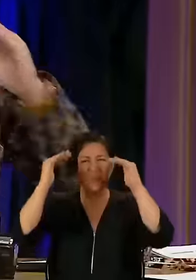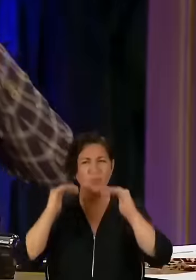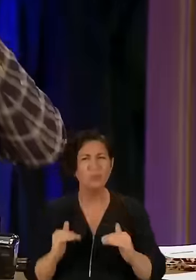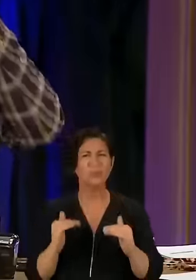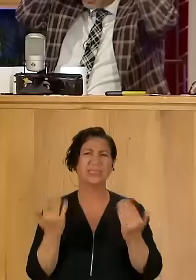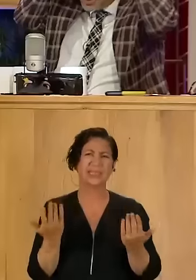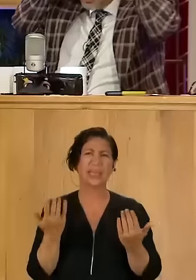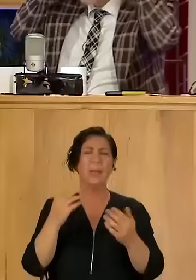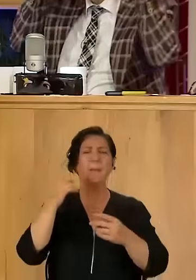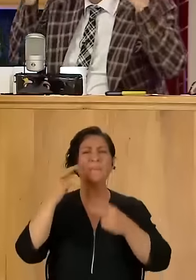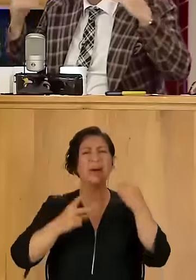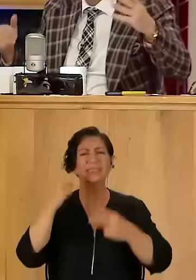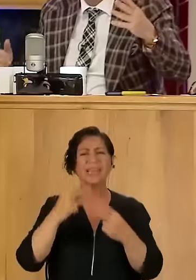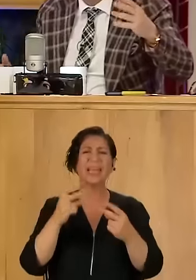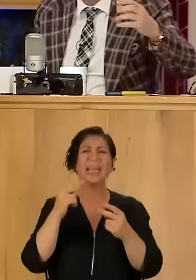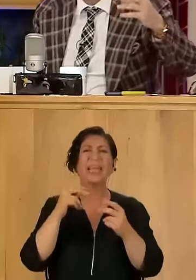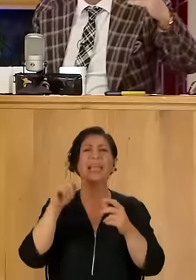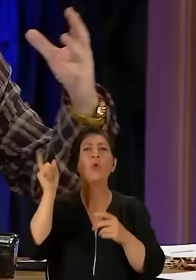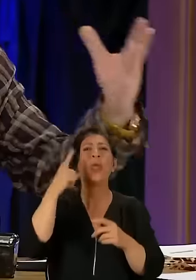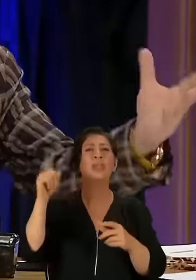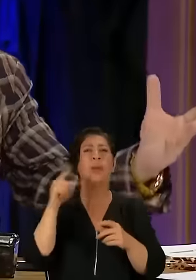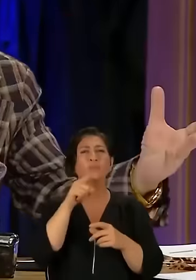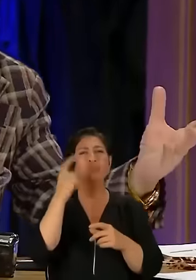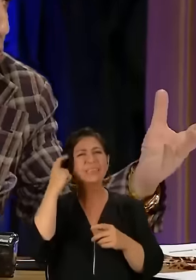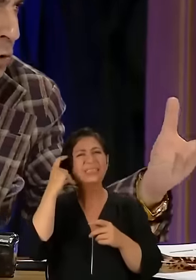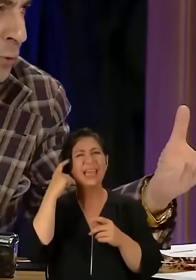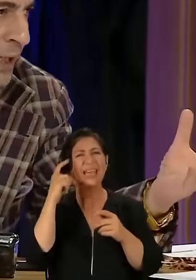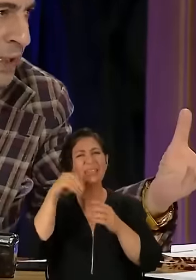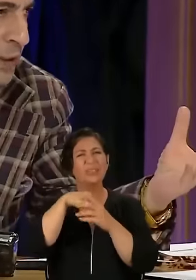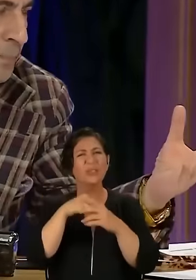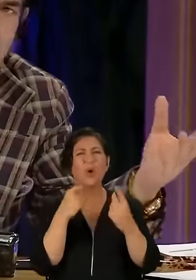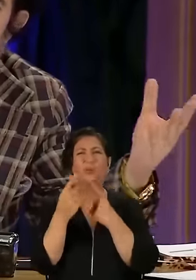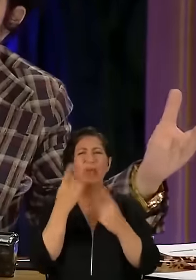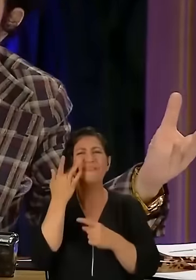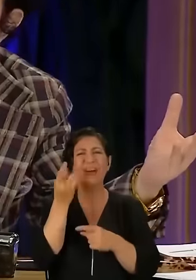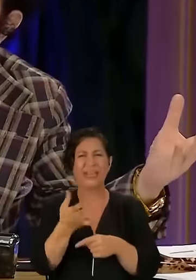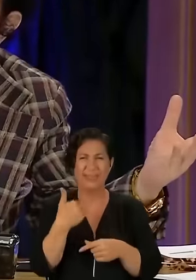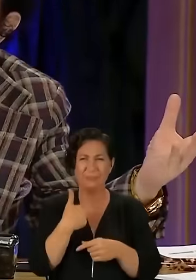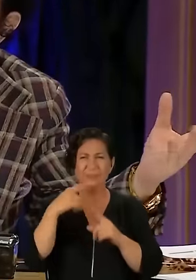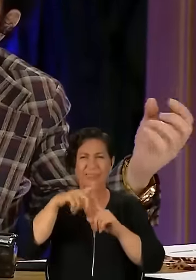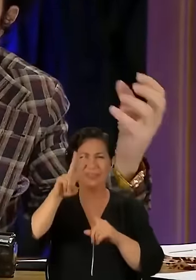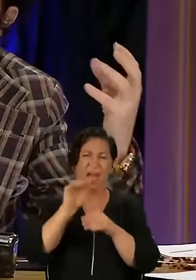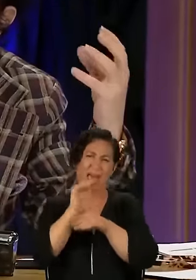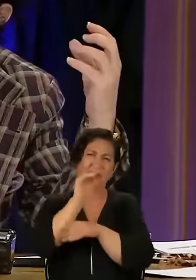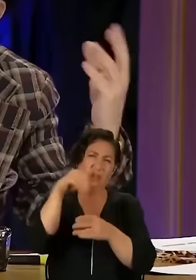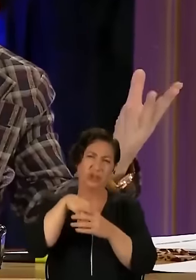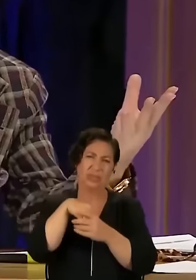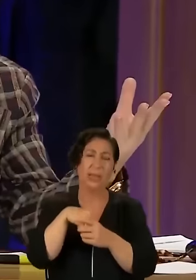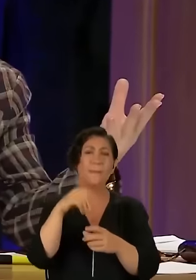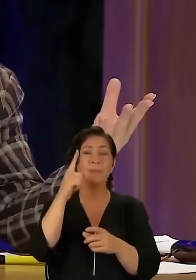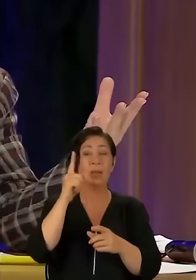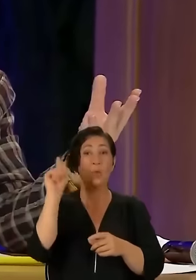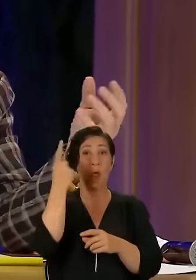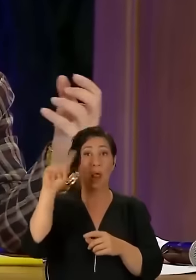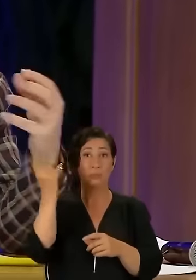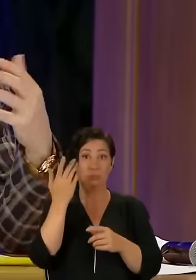düşüyor ki bir süre sonra genel yayın yönetmenlerinin de bu zekada konuştuğunu fark ettim. Televizyonculuk hayatımda. Yani bir genel